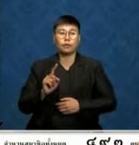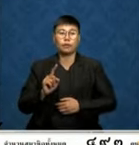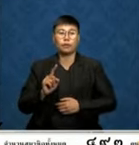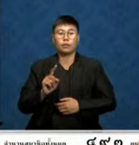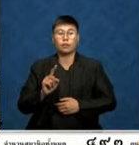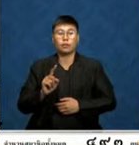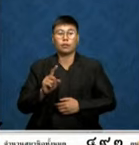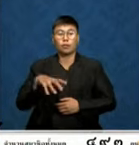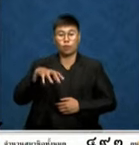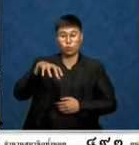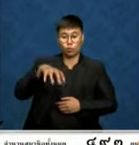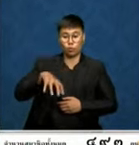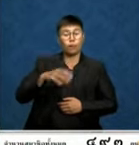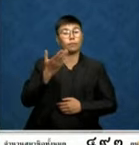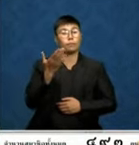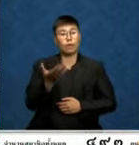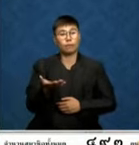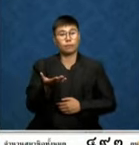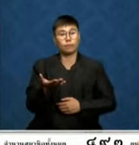หน่วยงานของท่าน